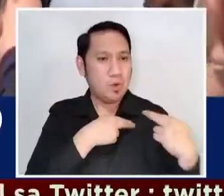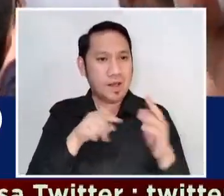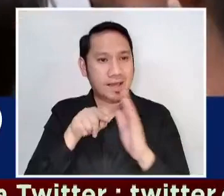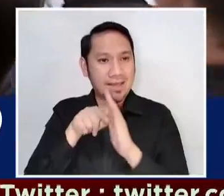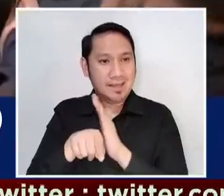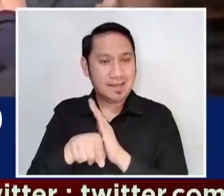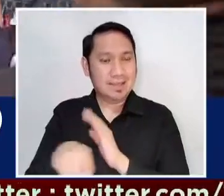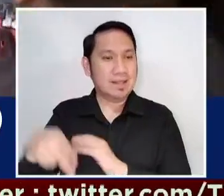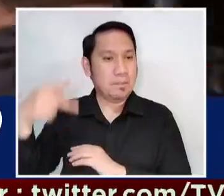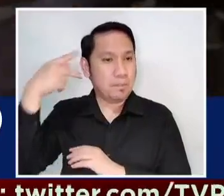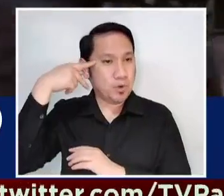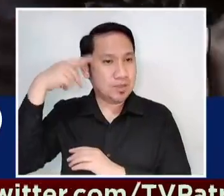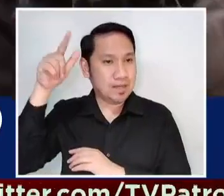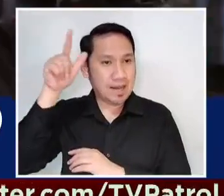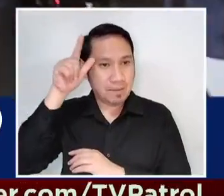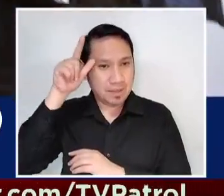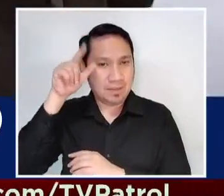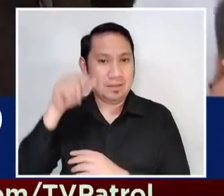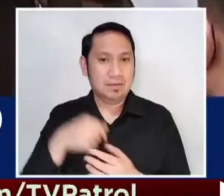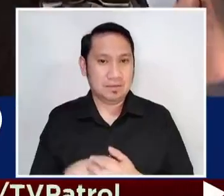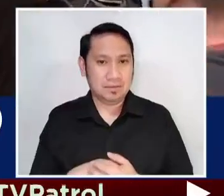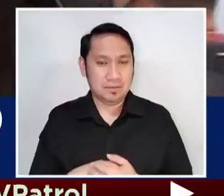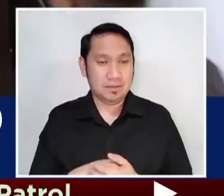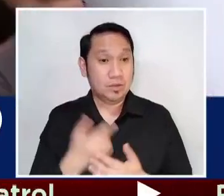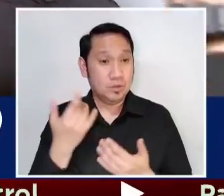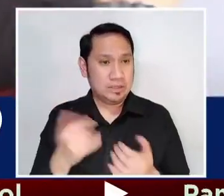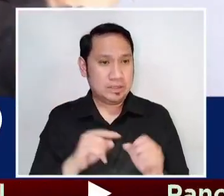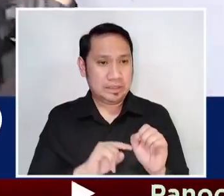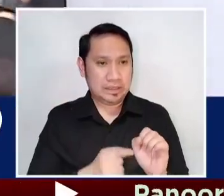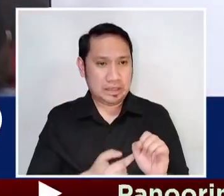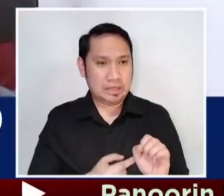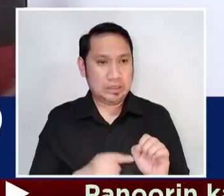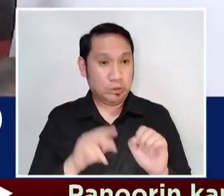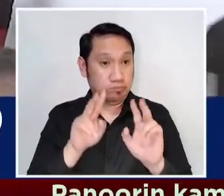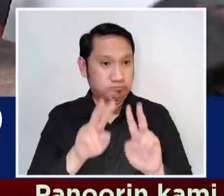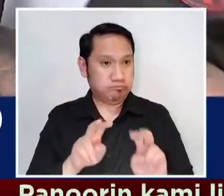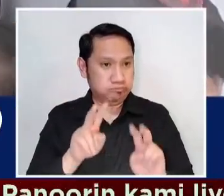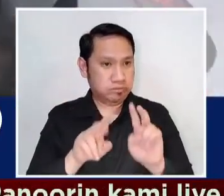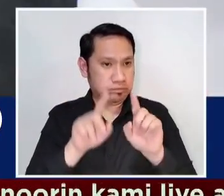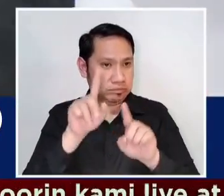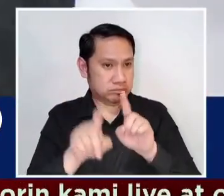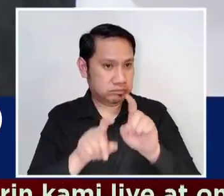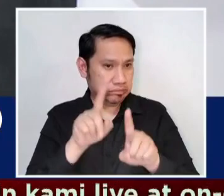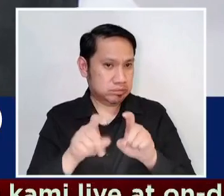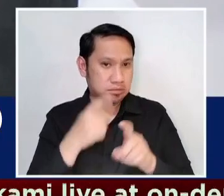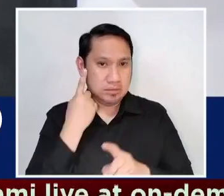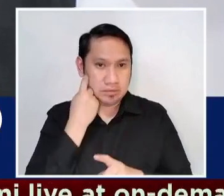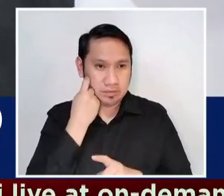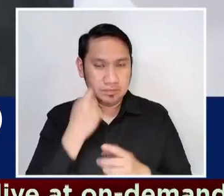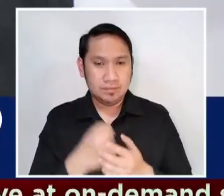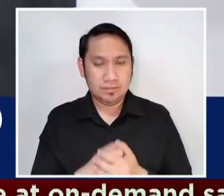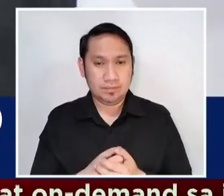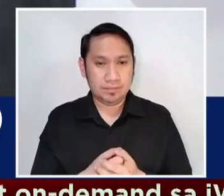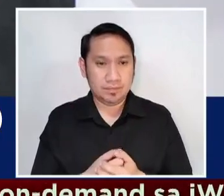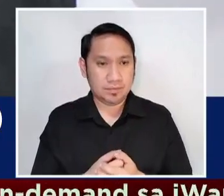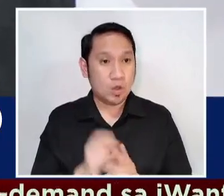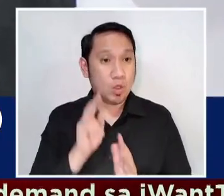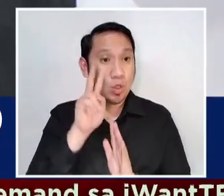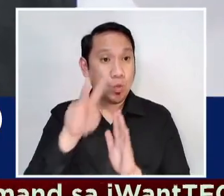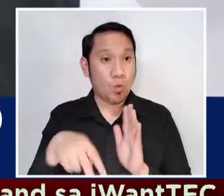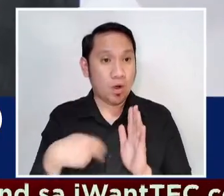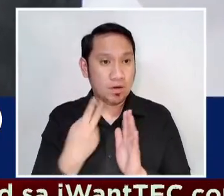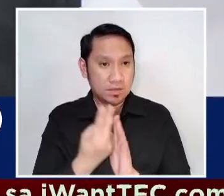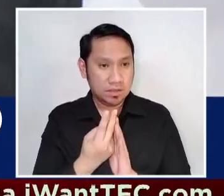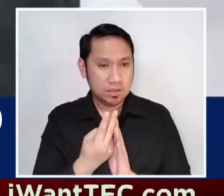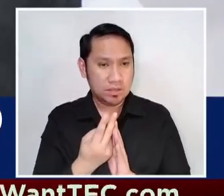o Percy Lapid sa kanyang pagdalo sa preliminary investigation sa Department of Justice kanina. Tumagal ng higit 2 oras ang